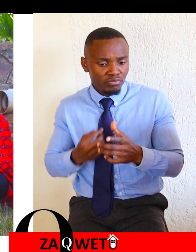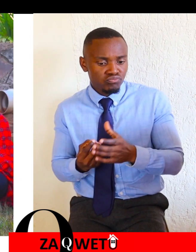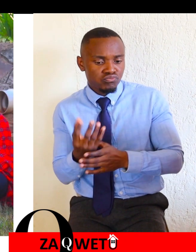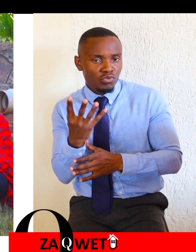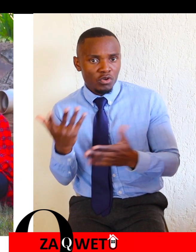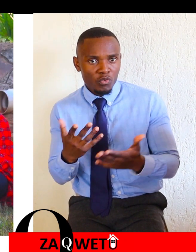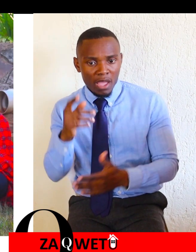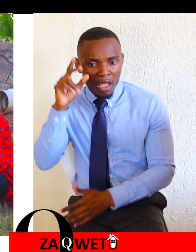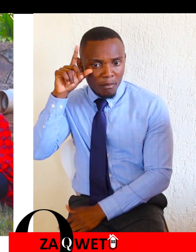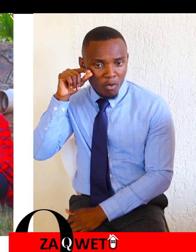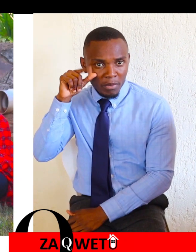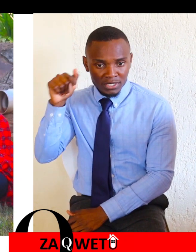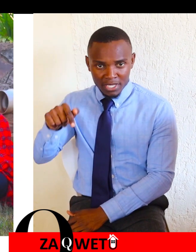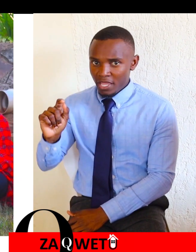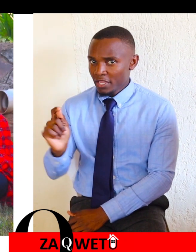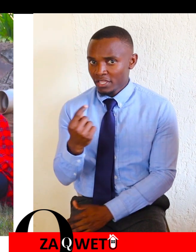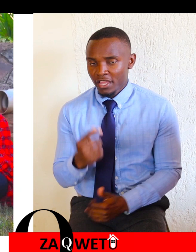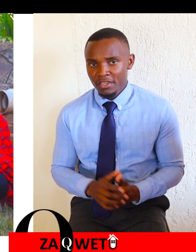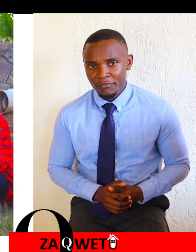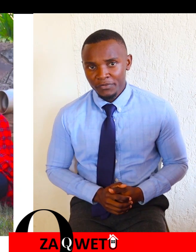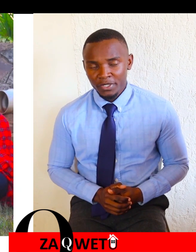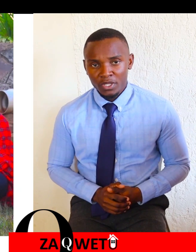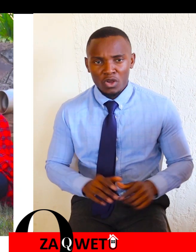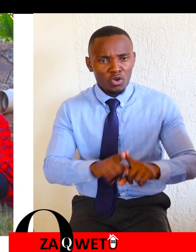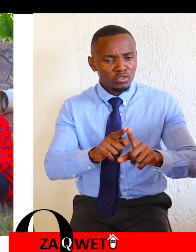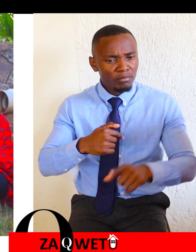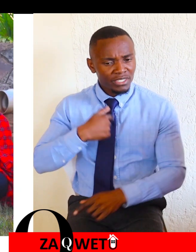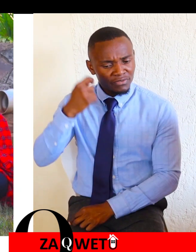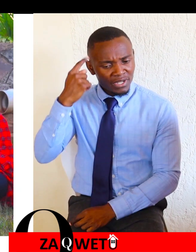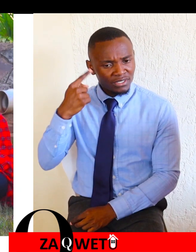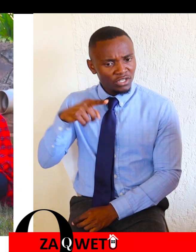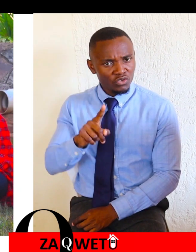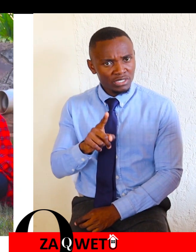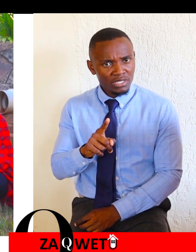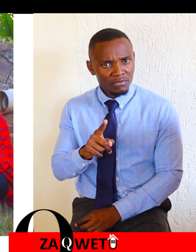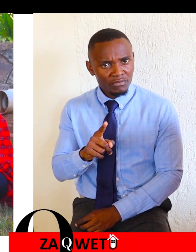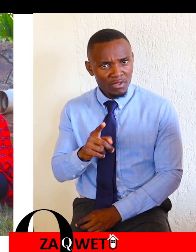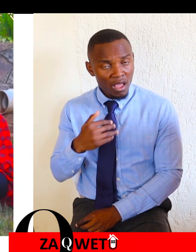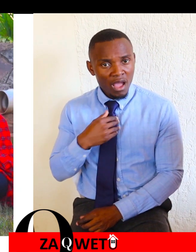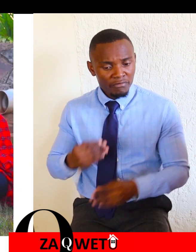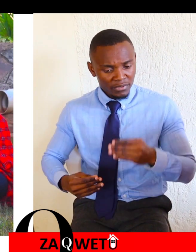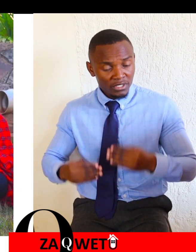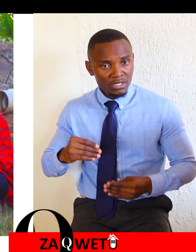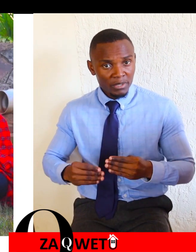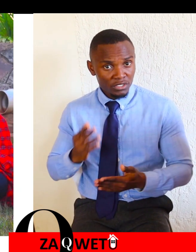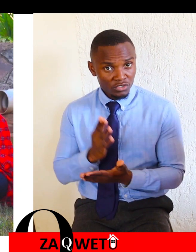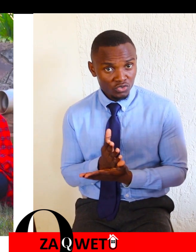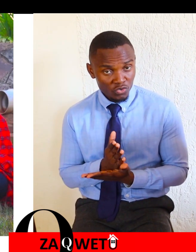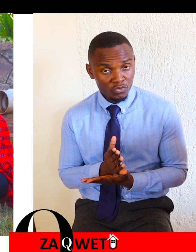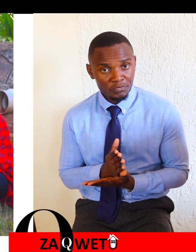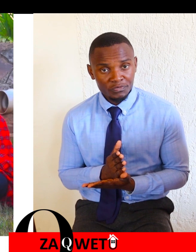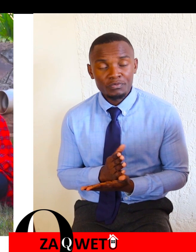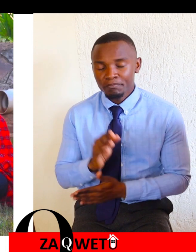Lakini nimelelewa Mombasa. That is Kenya. Very nice. Yeah. And I also understand you have